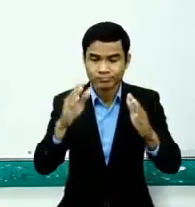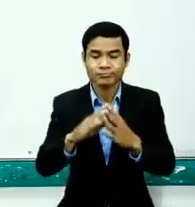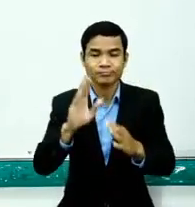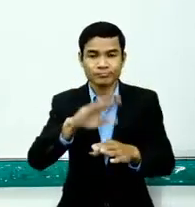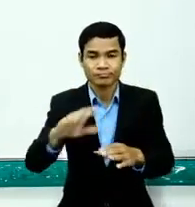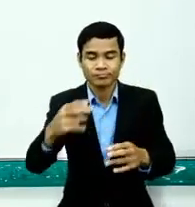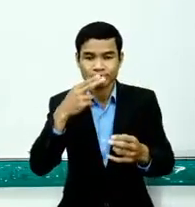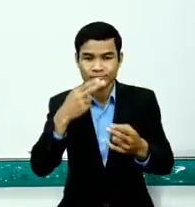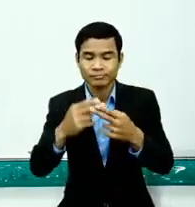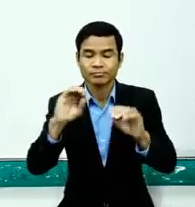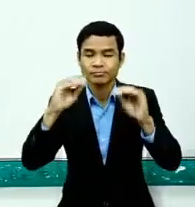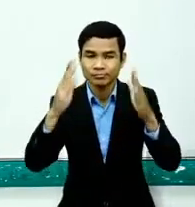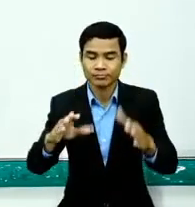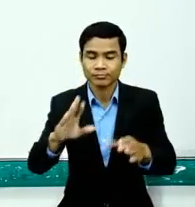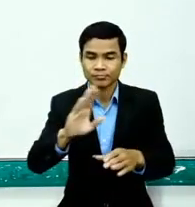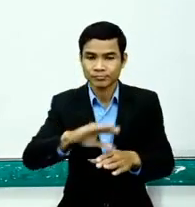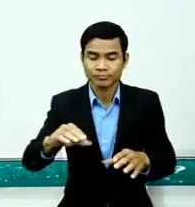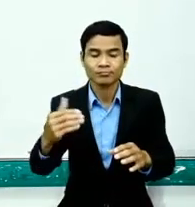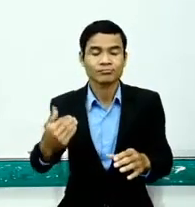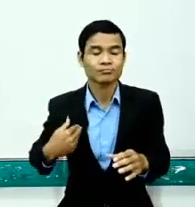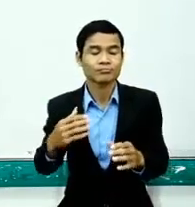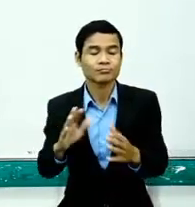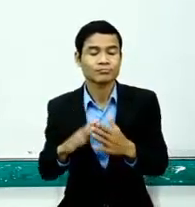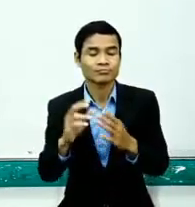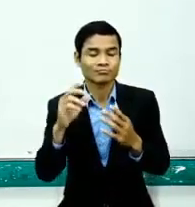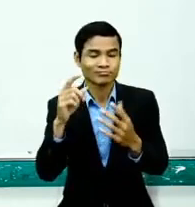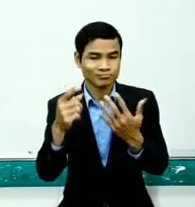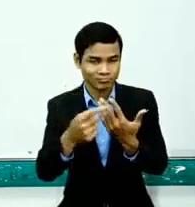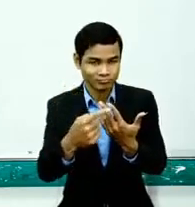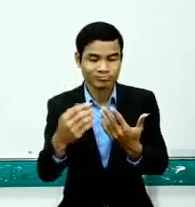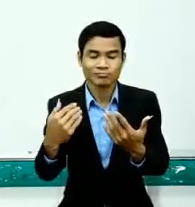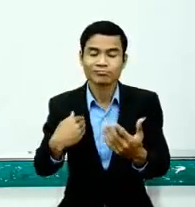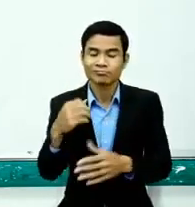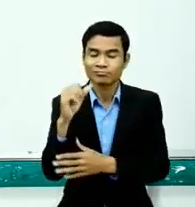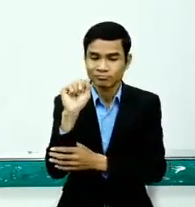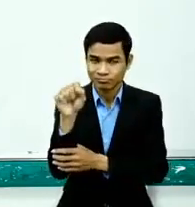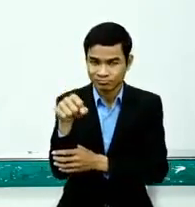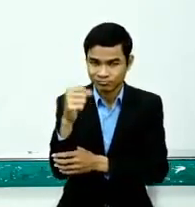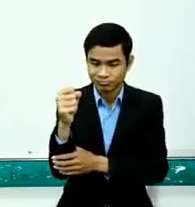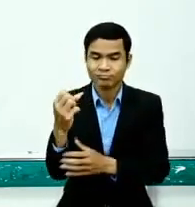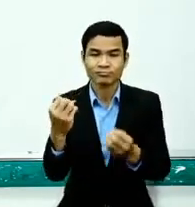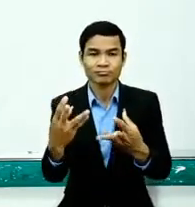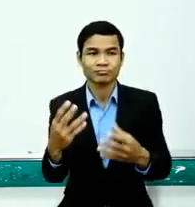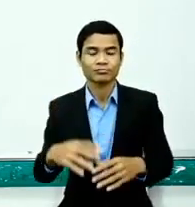គ្រូថាស្រអរបស់យើងមានប៉ុន្មានចលនាណា